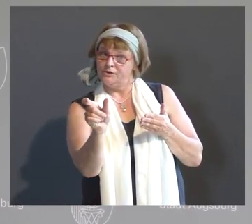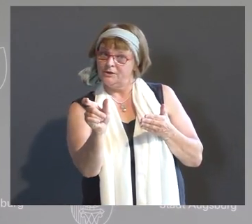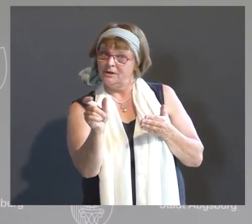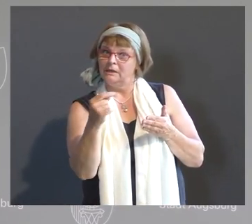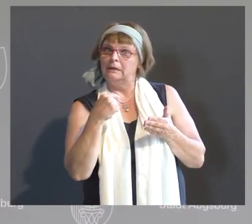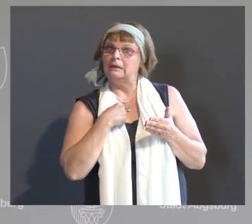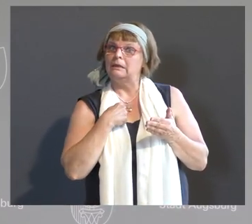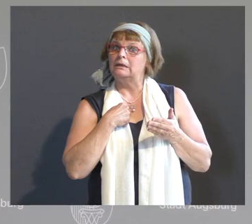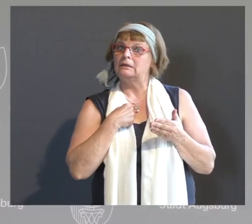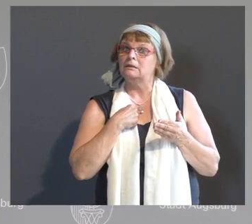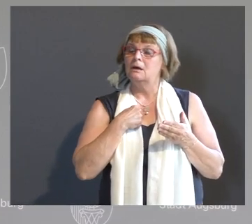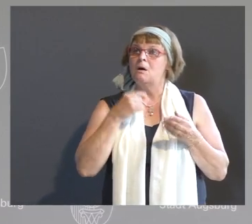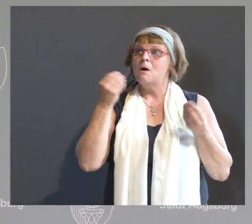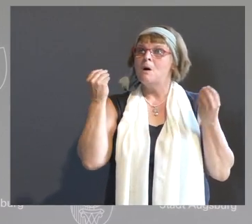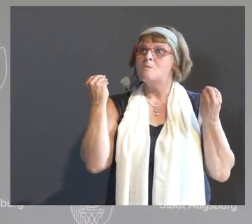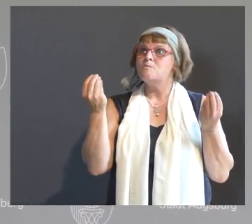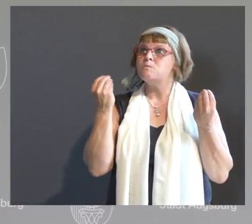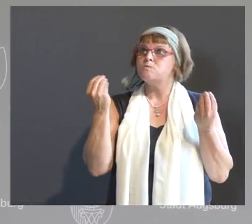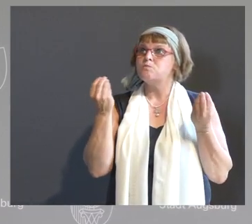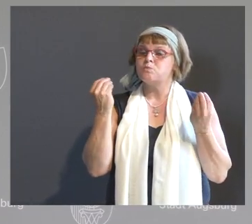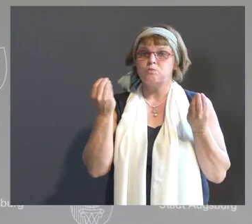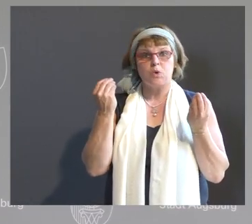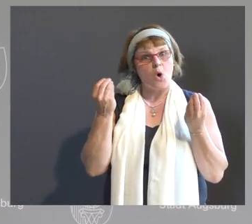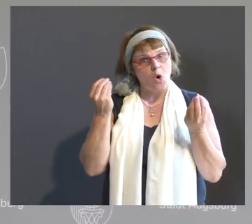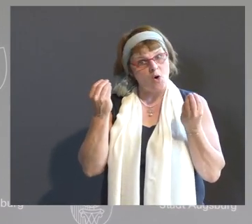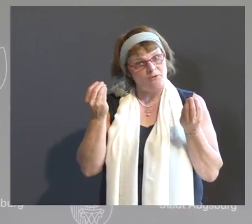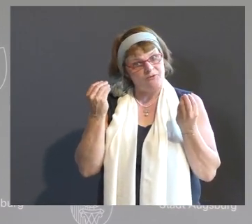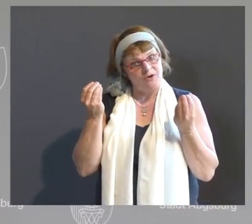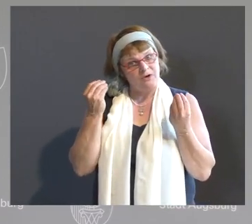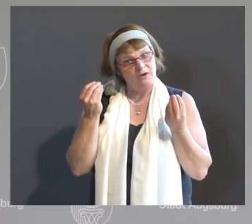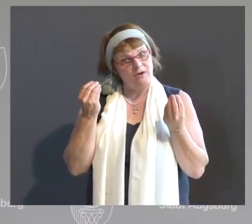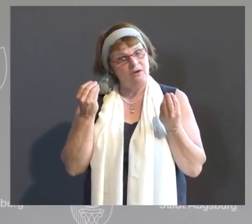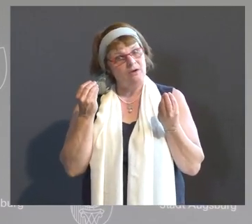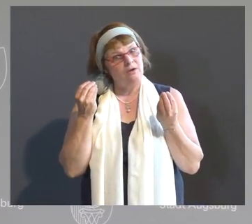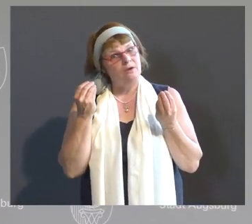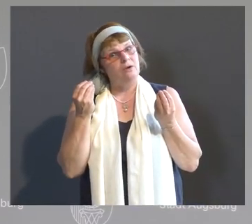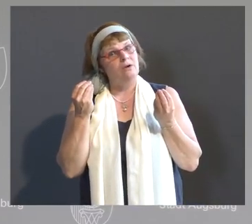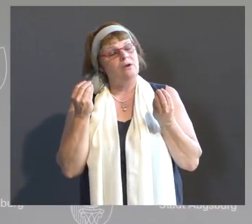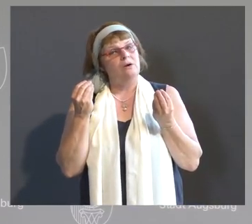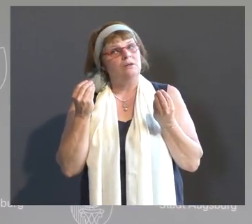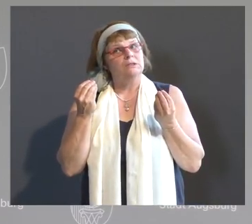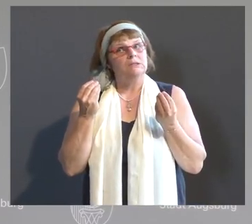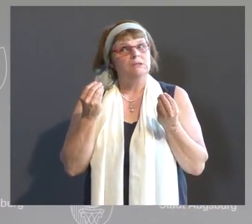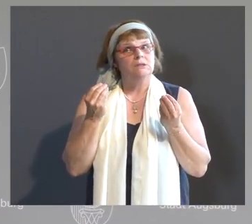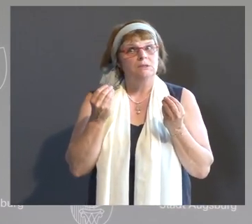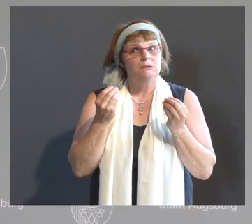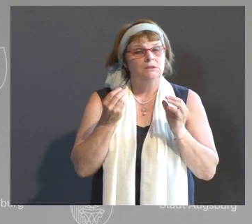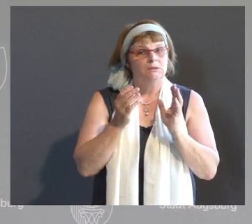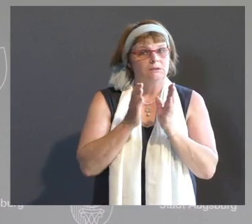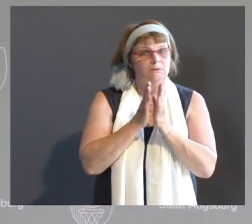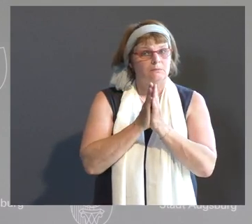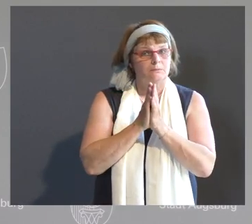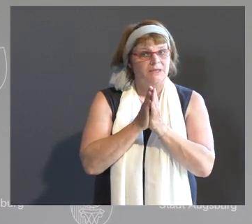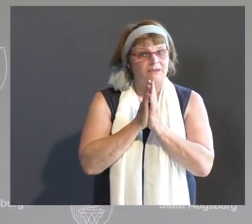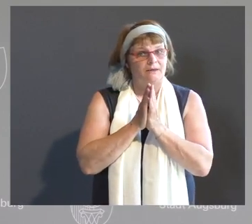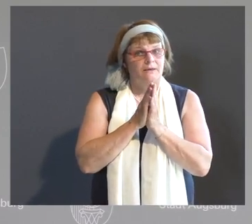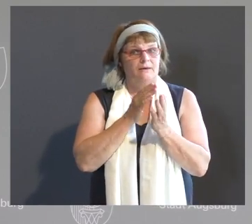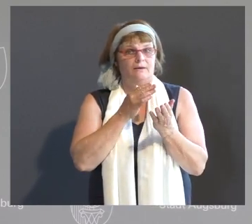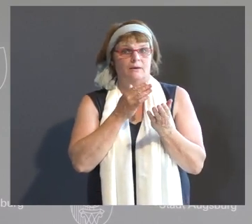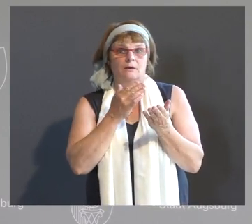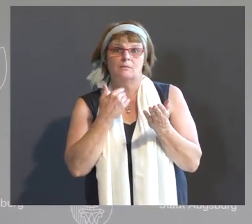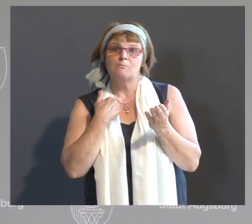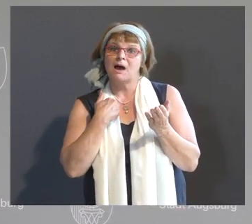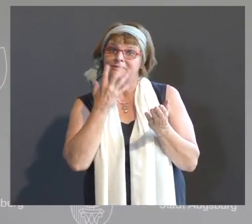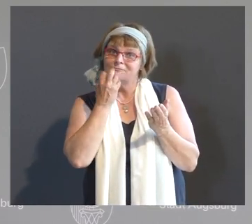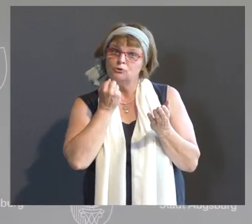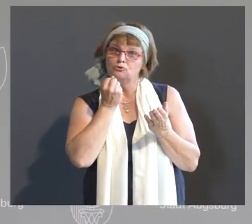Experte, wie man sie jetzt häufiger hört. Aber es sei mir trotzdem erlaubt, einen Appell hier zu formulieren. Wir